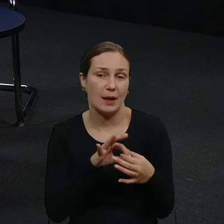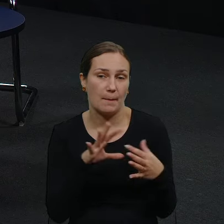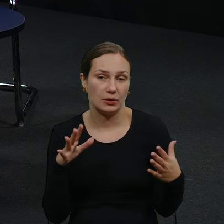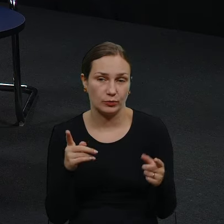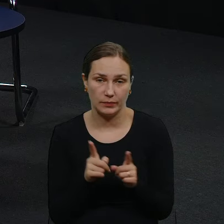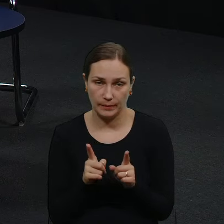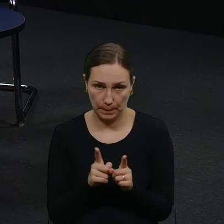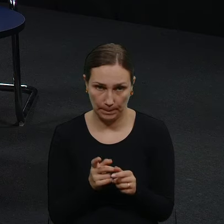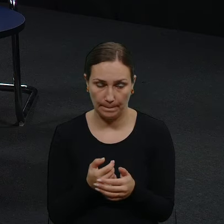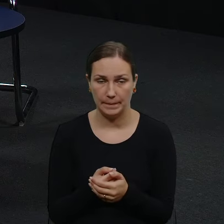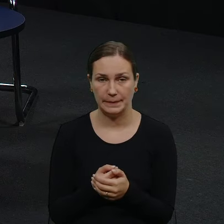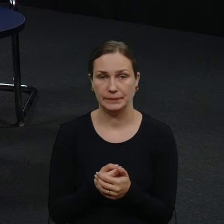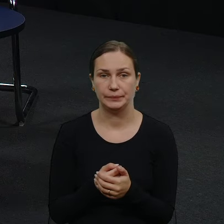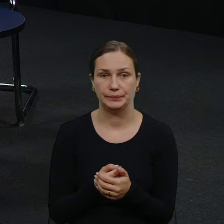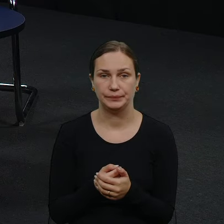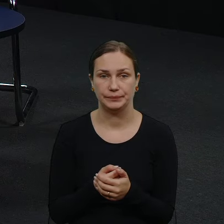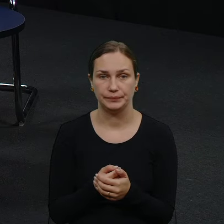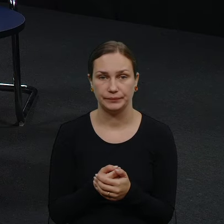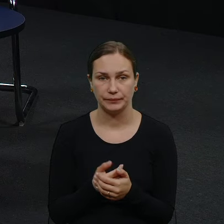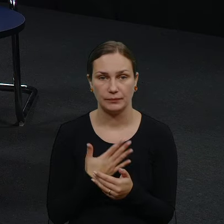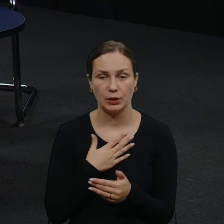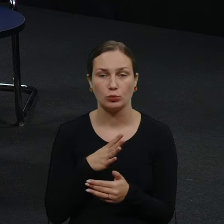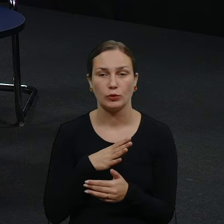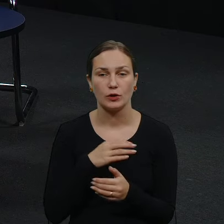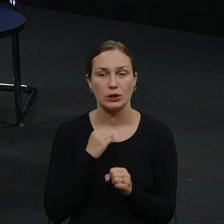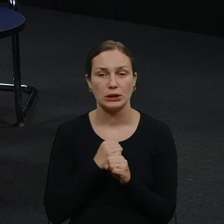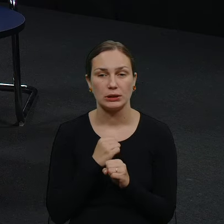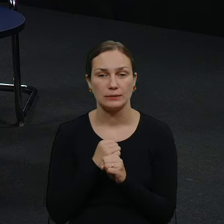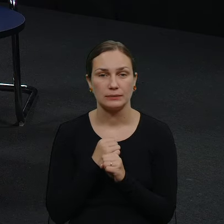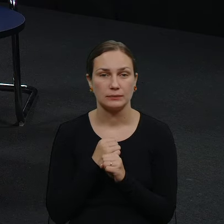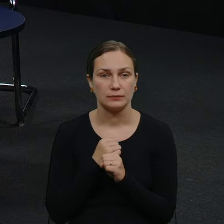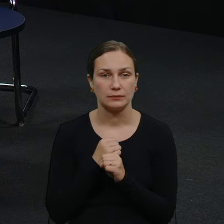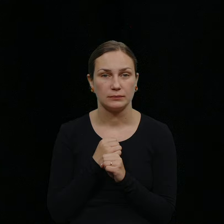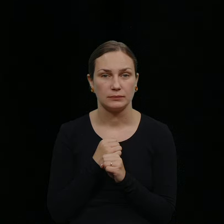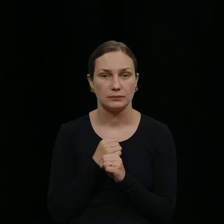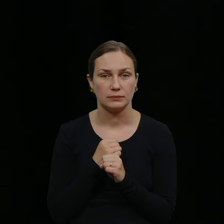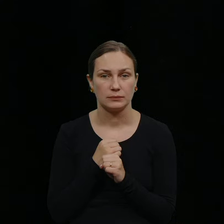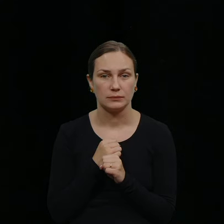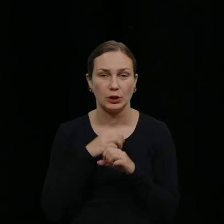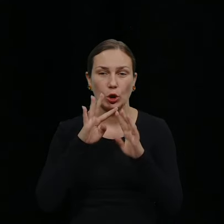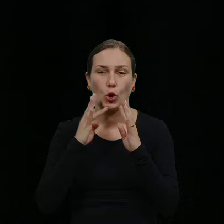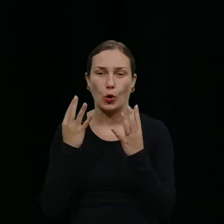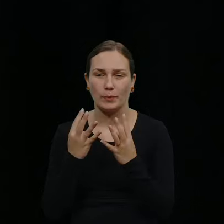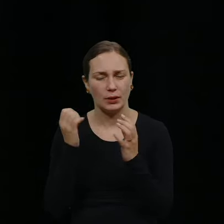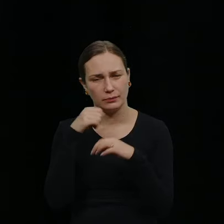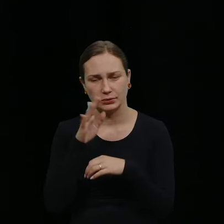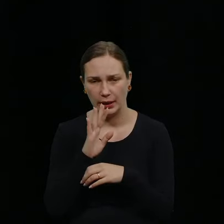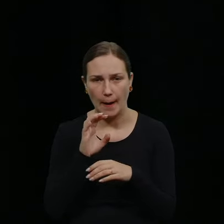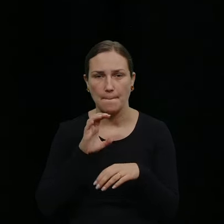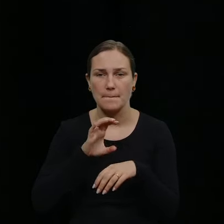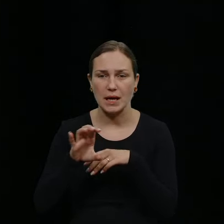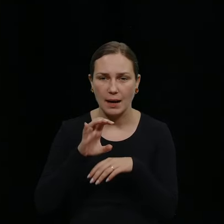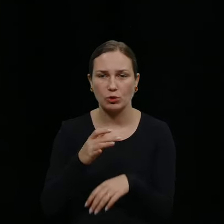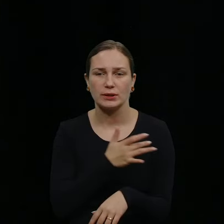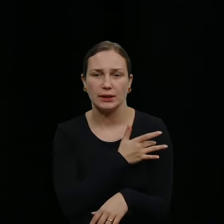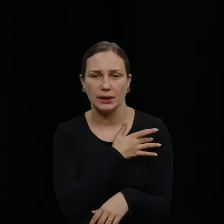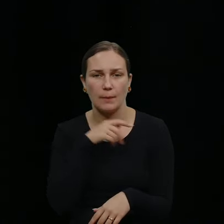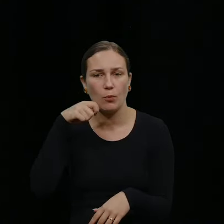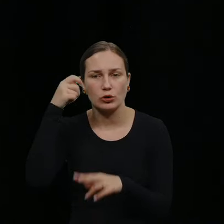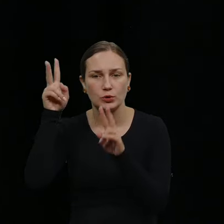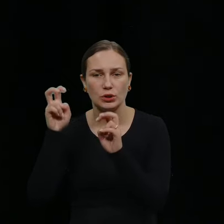nepriklausomybė. Įsivaizduokit, reiškia, nu, man teko dirbti ne bet kokiam komitete, o pramonės energetikos